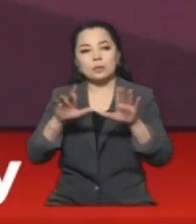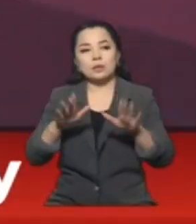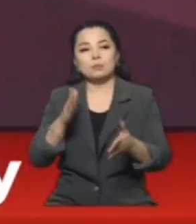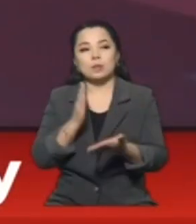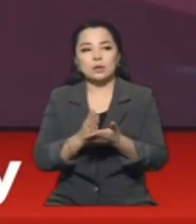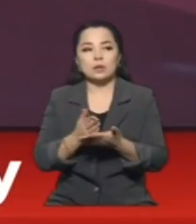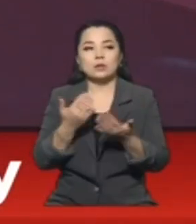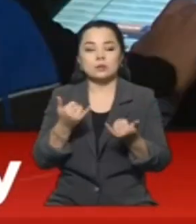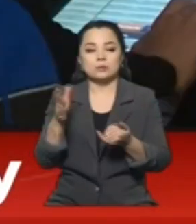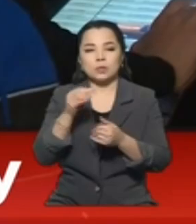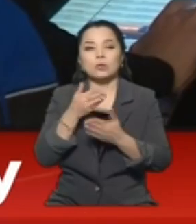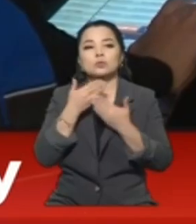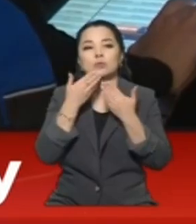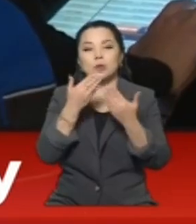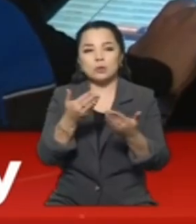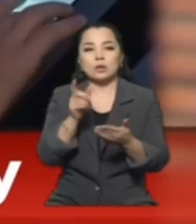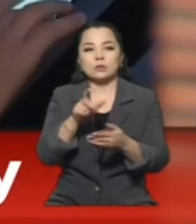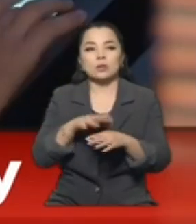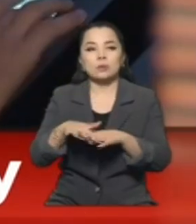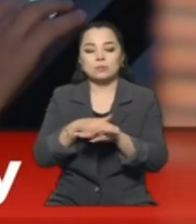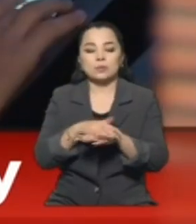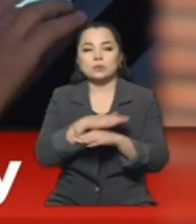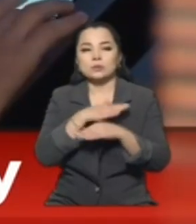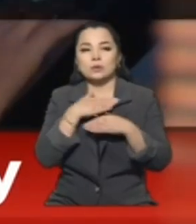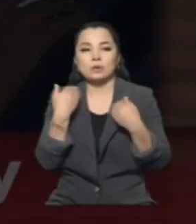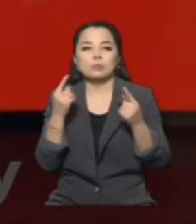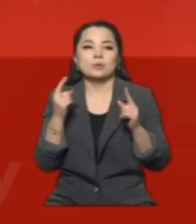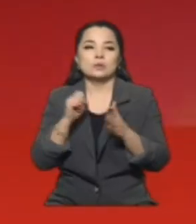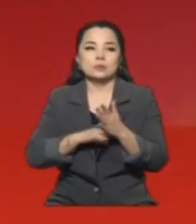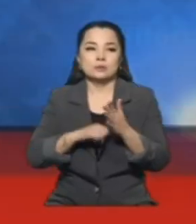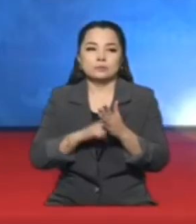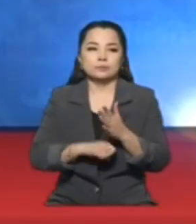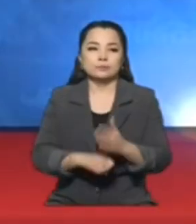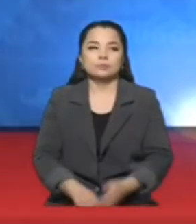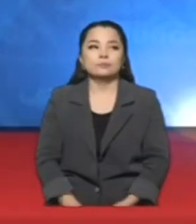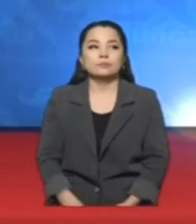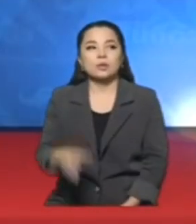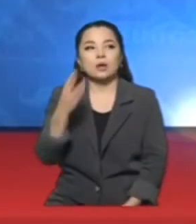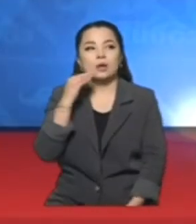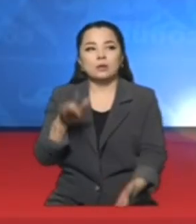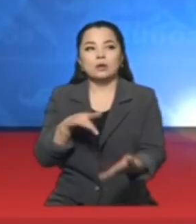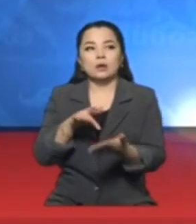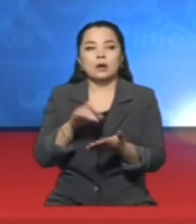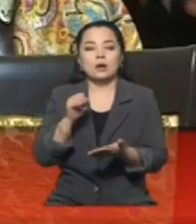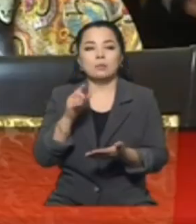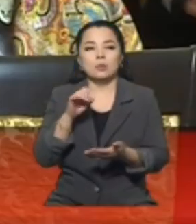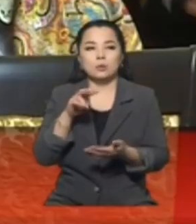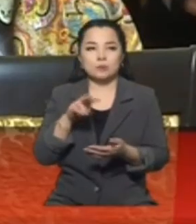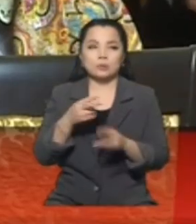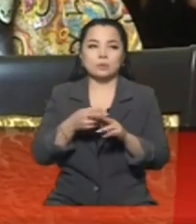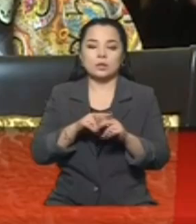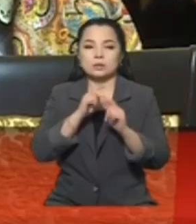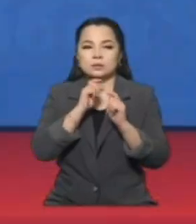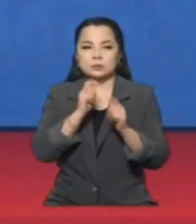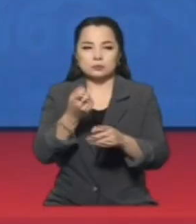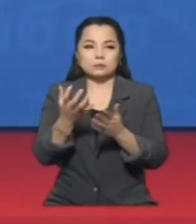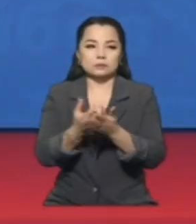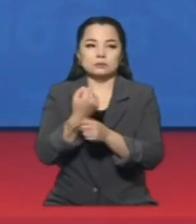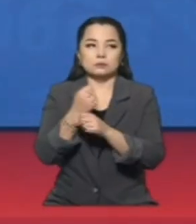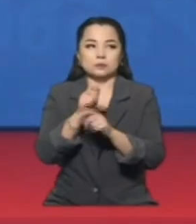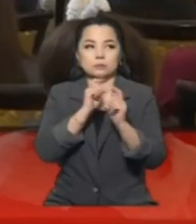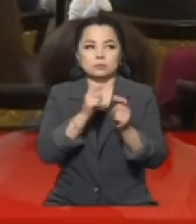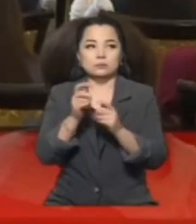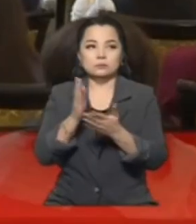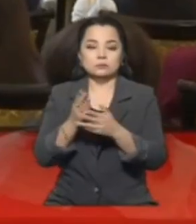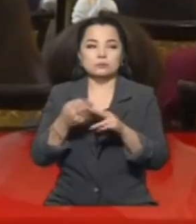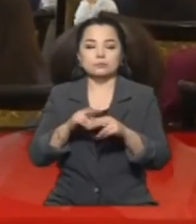бар, алайда жүгінетіндер саны жоқтың қасы. Неге? Алматыда Айбоз ұлттық әдеби сыйлығының жеңімпаздары